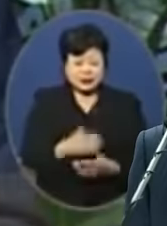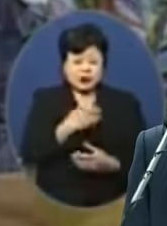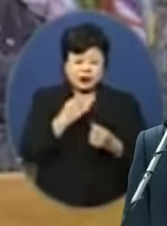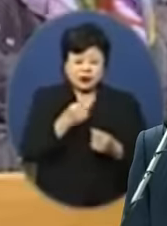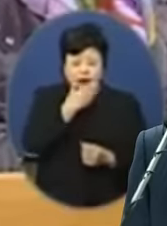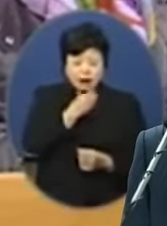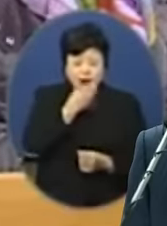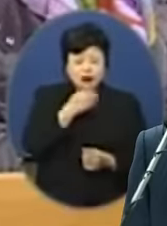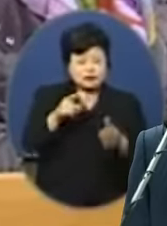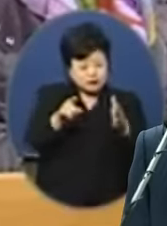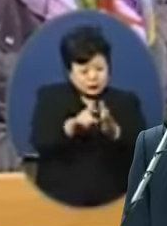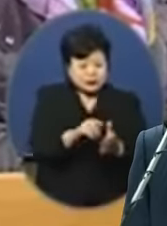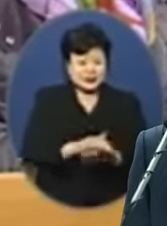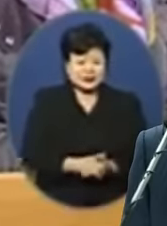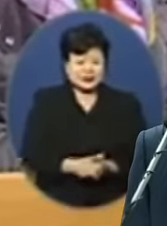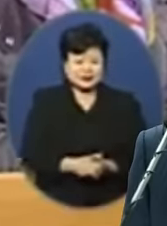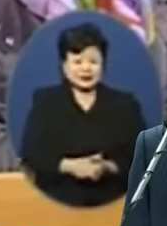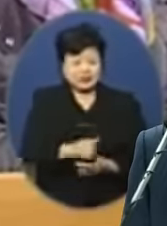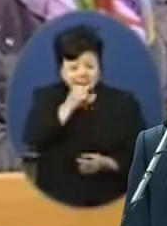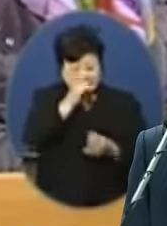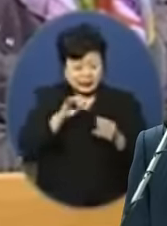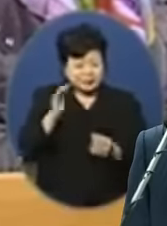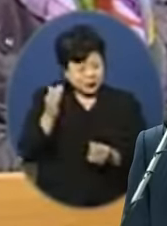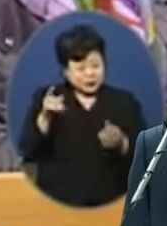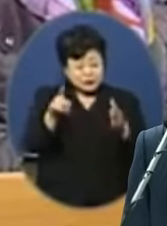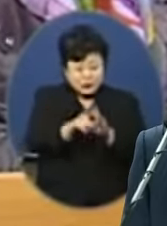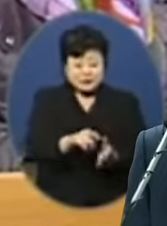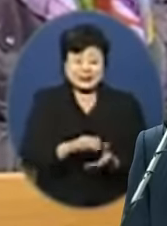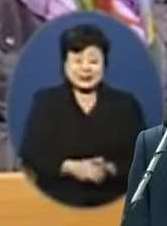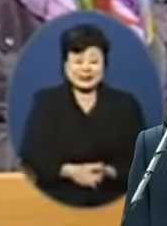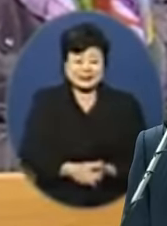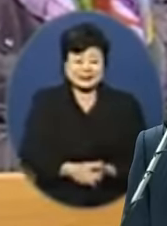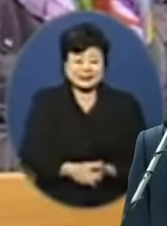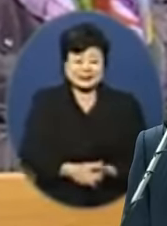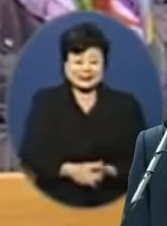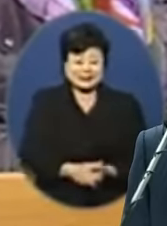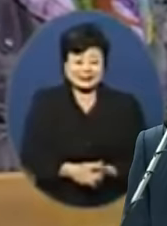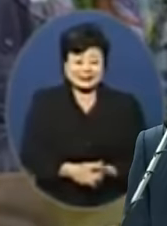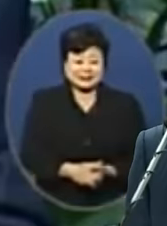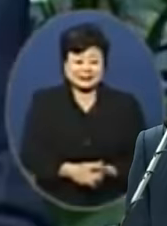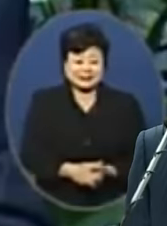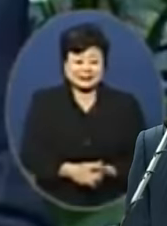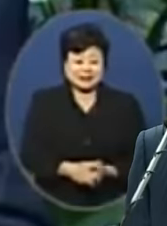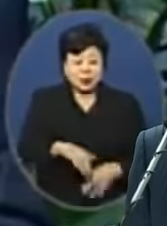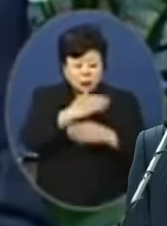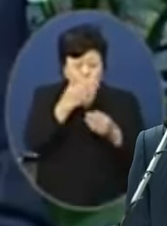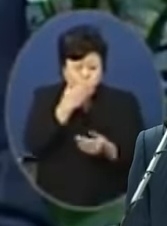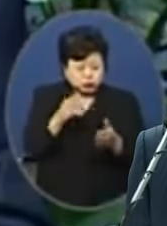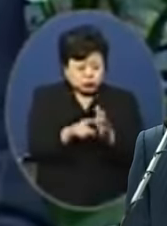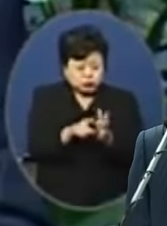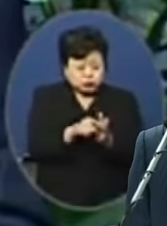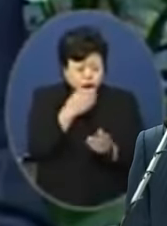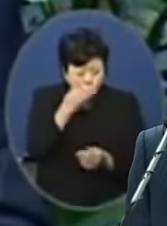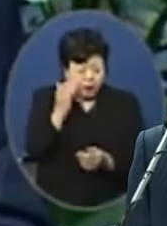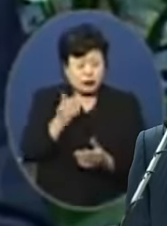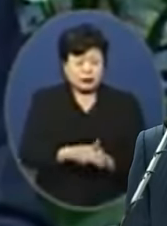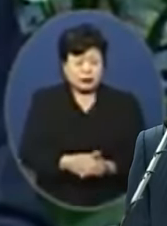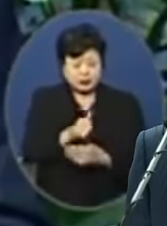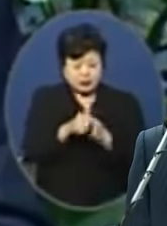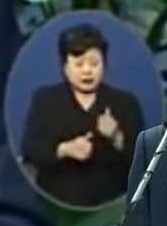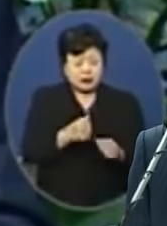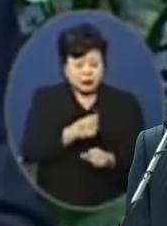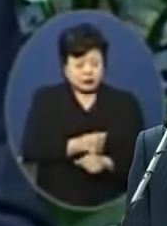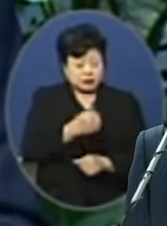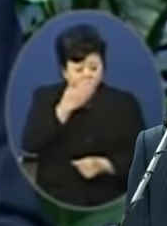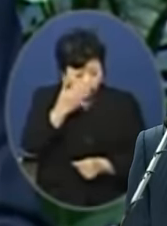건강하고 행복할 줄 믿습니다. 착한 사람이 될 줄 믿습니다. 전부 믿을 수 있지 않습니까? 하나님이